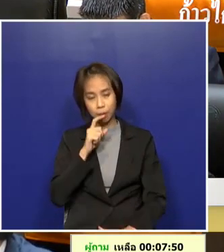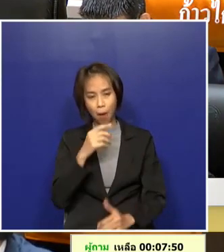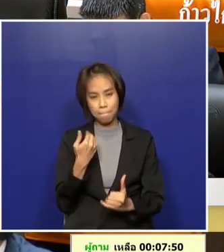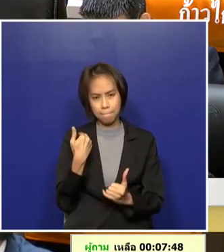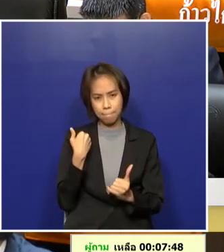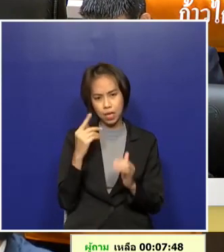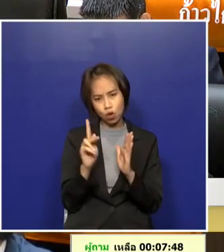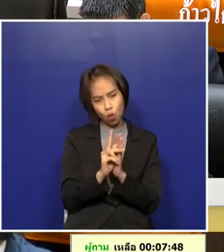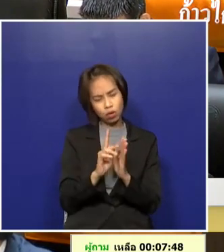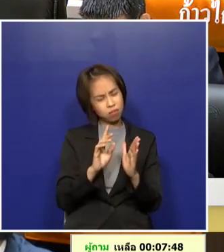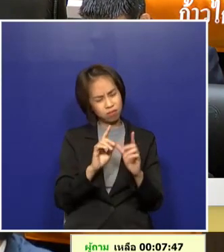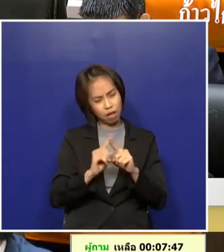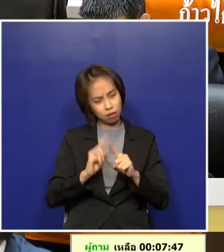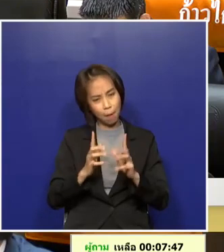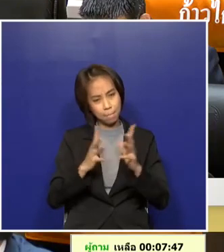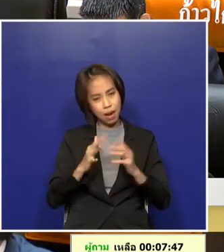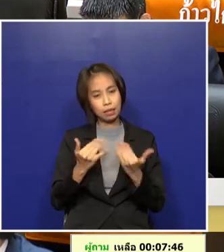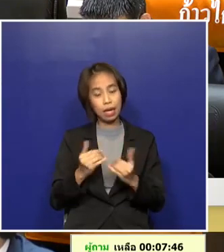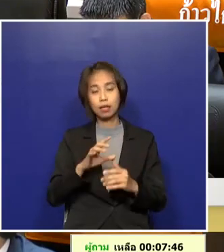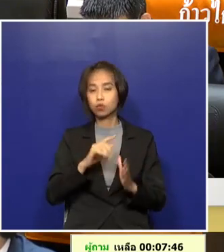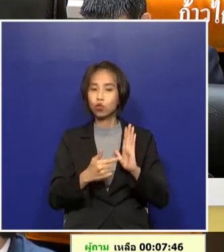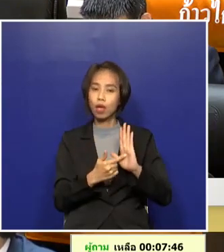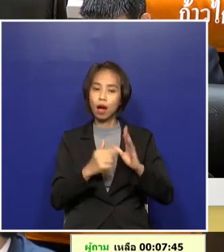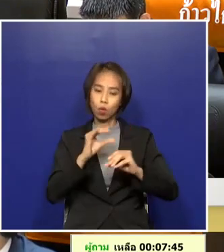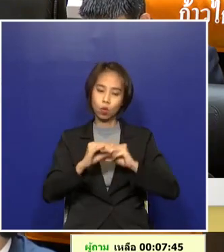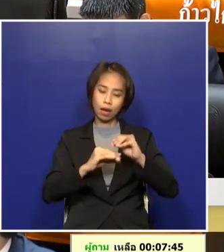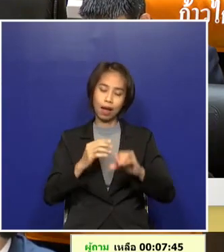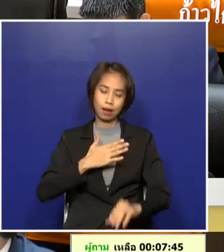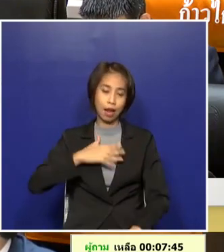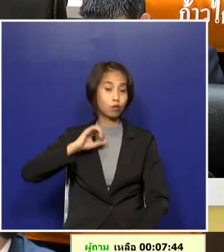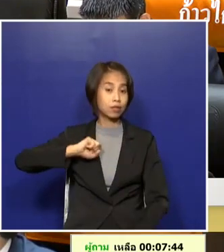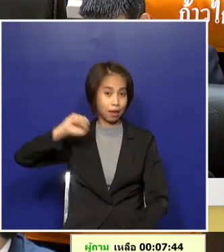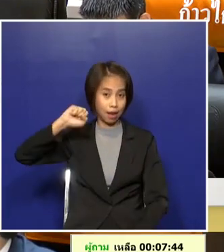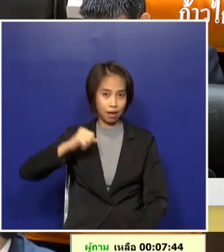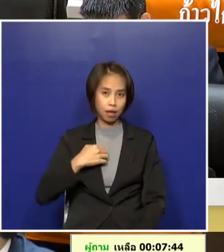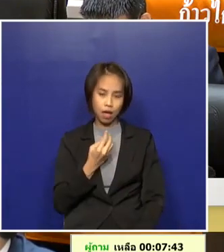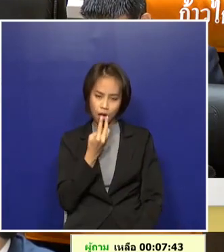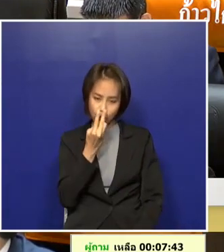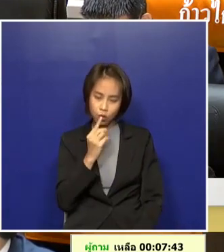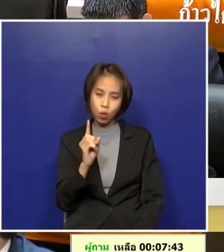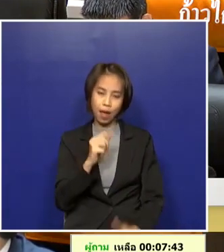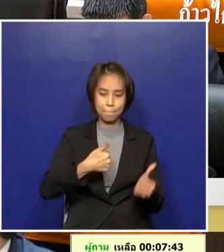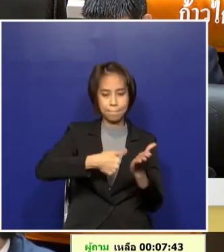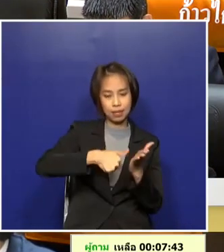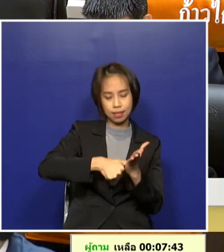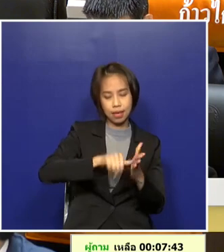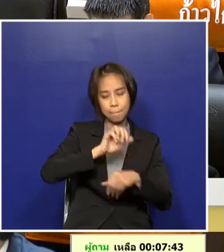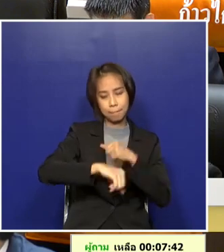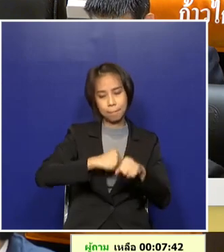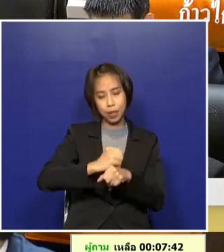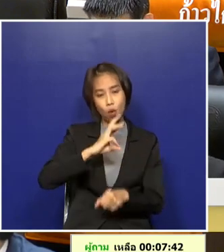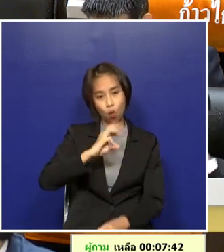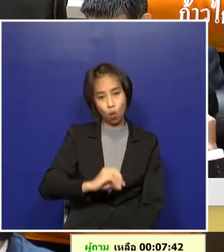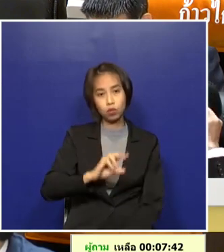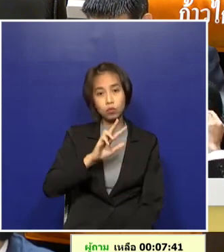างเราชนะรอบเนี้ยก็จะมีบอกว่าให้ไปดูฐานภาษีปี62ซะว่าถ้าใคร